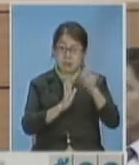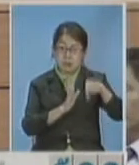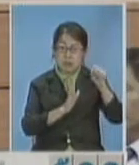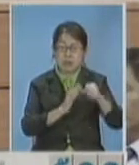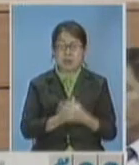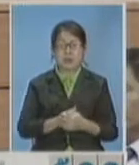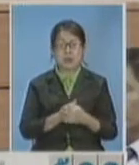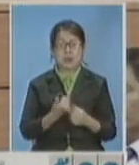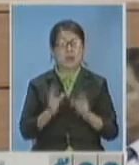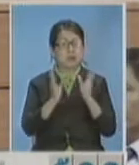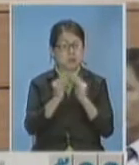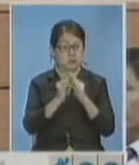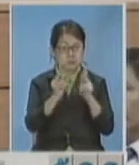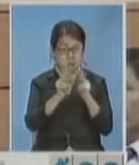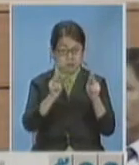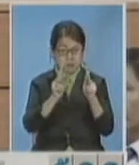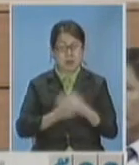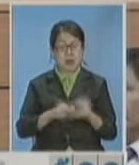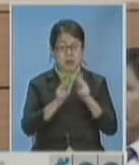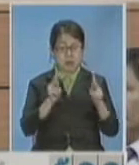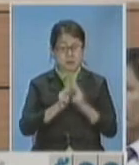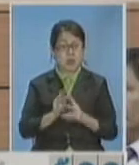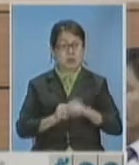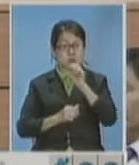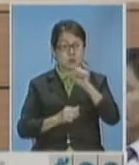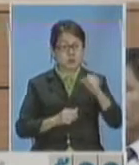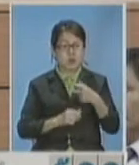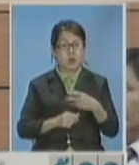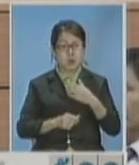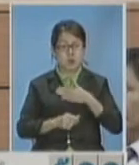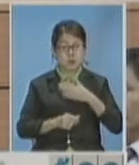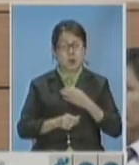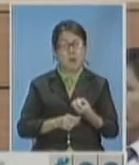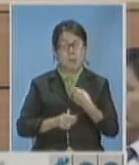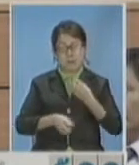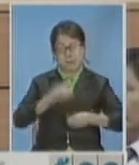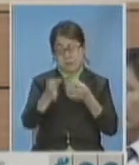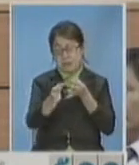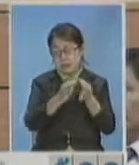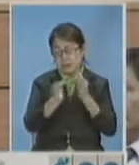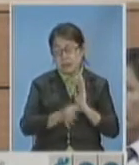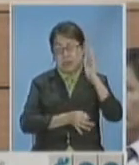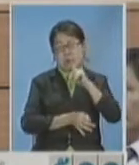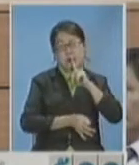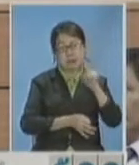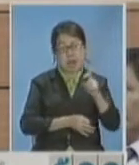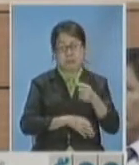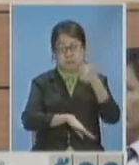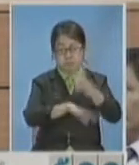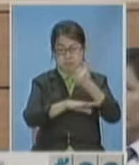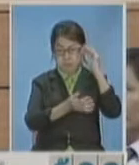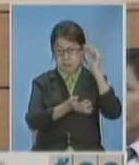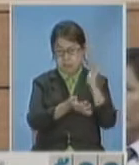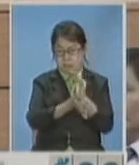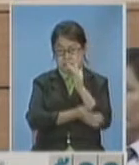ในชั้นกรรมาธิการท่านกรรมาธิการผ่องศรีธาราภูมิท่านได้อภิปรายถามพลตำรวจเอกอดุล